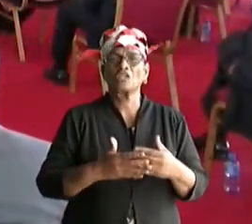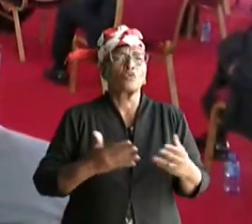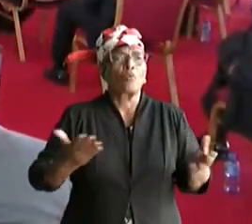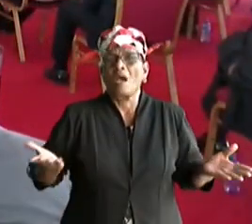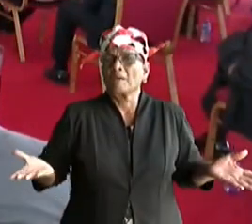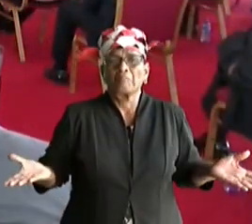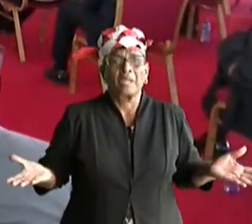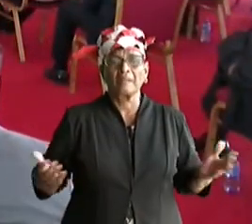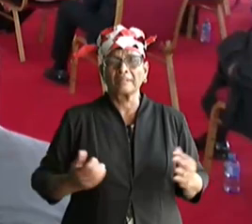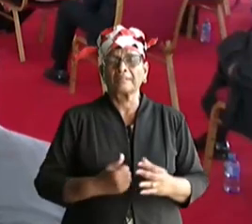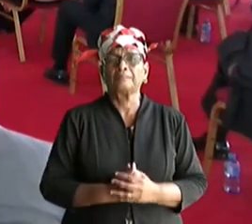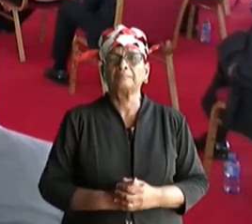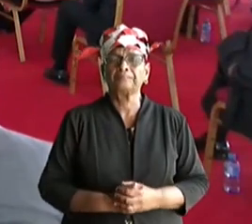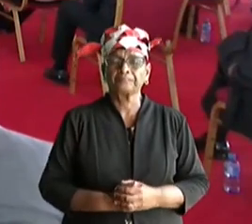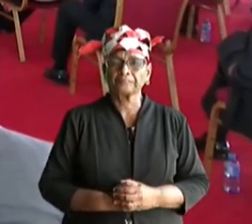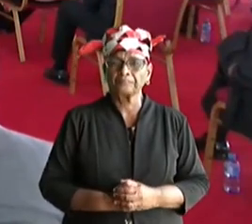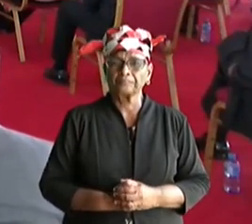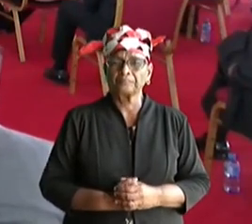Baka